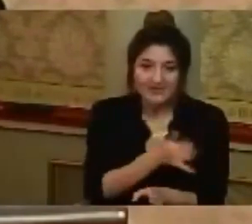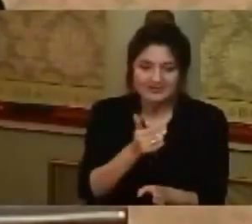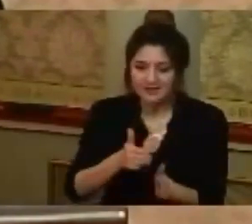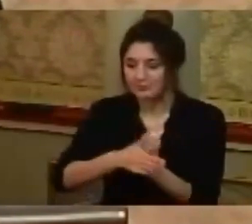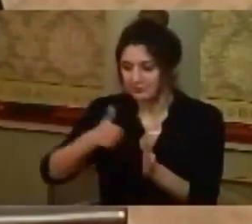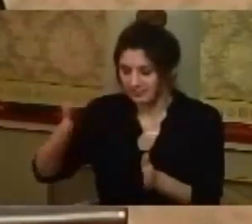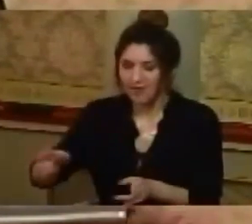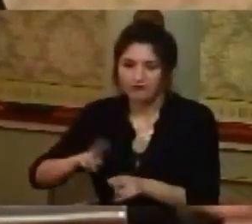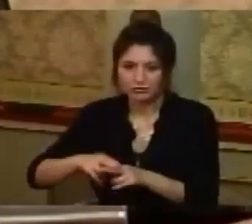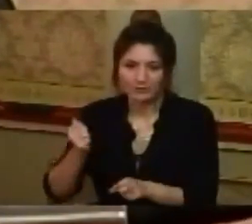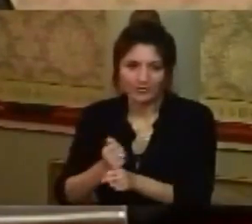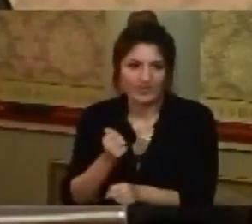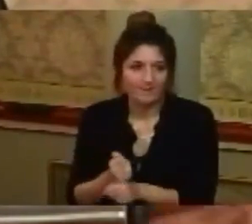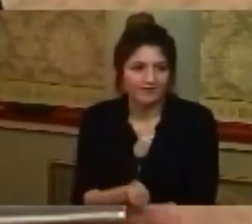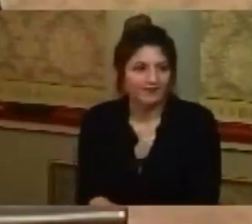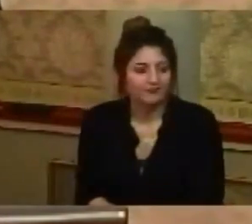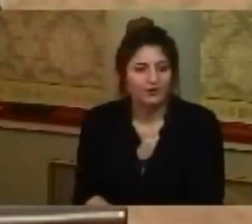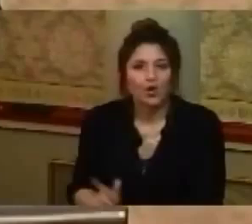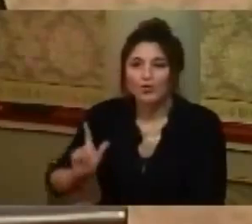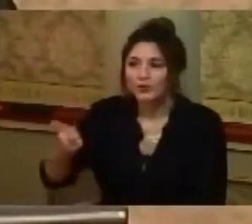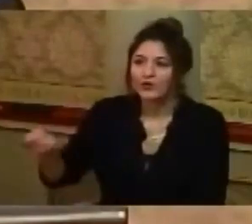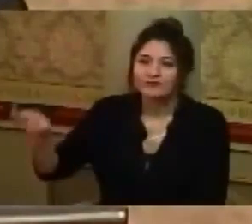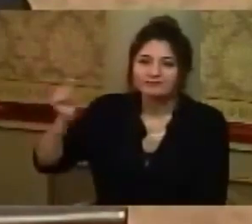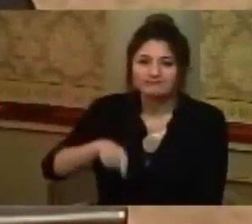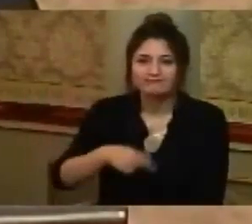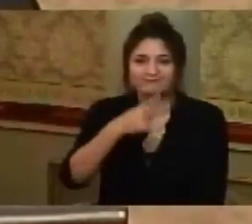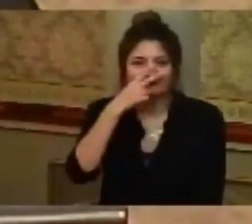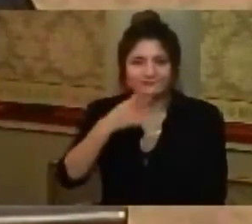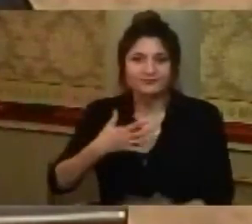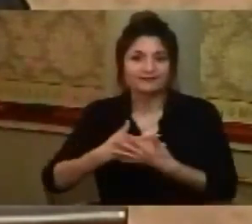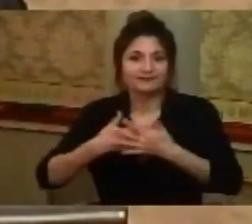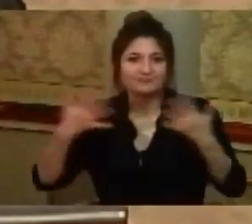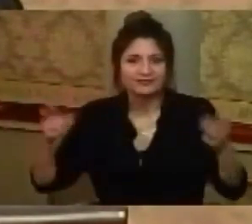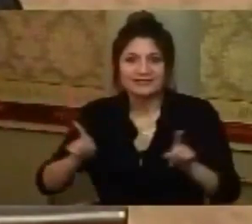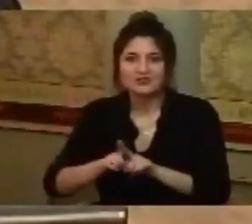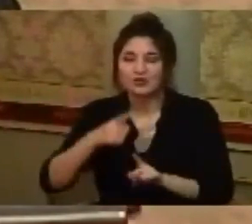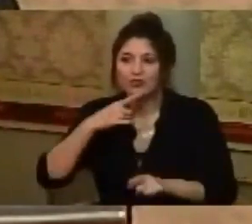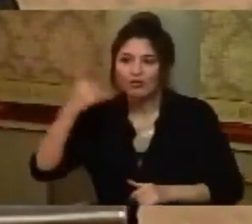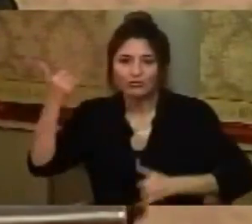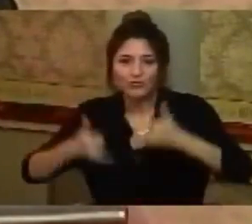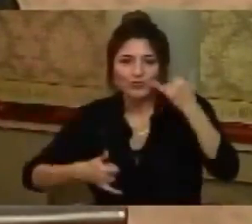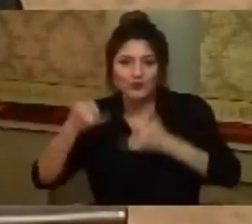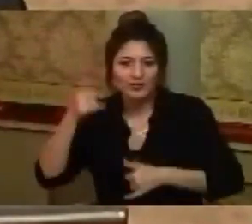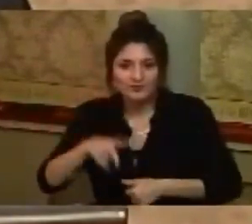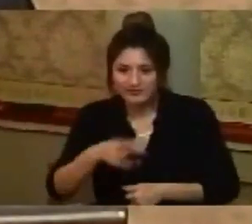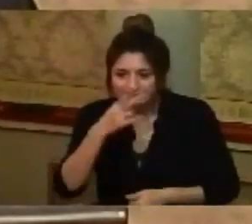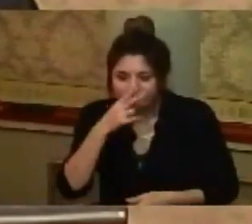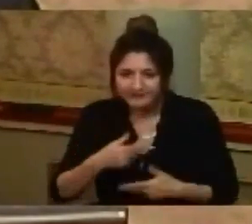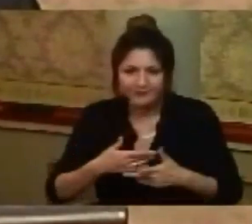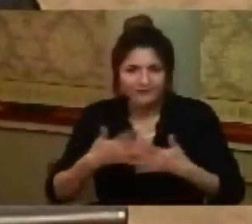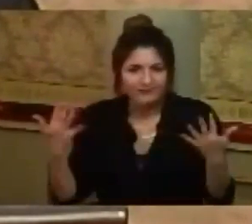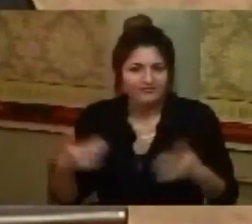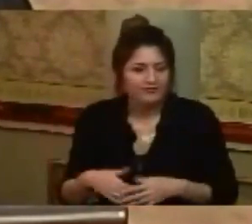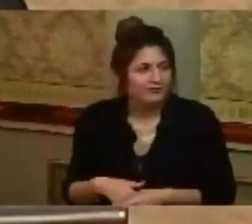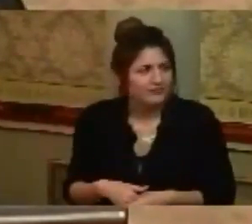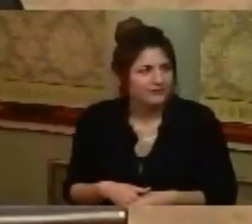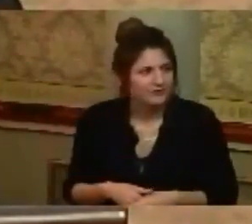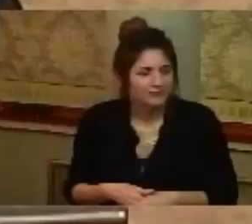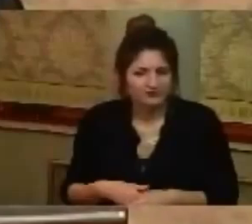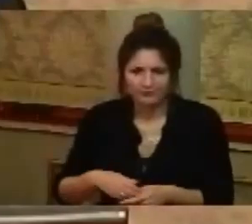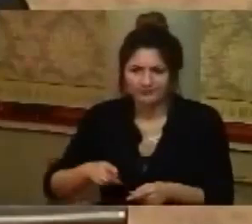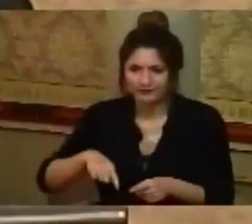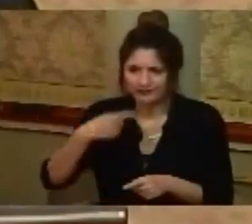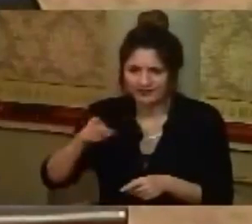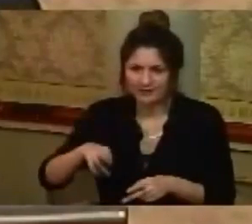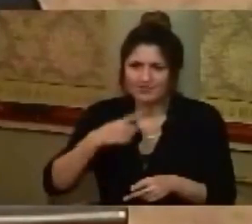zveči. Pa da drugi dođu ovdje to gledati. I da svaki turist koji dođe u grad, a ponovit ću vam, idući dan će ima